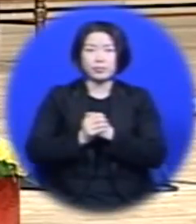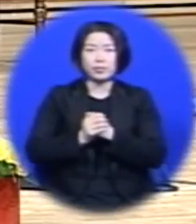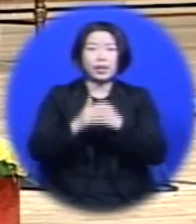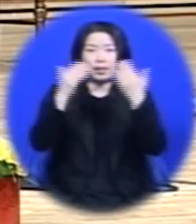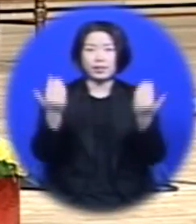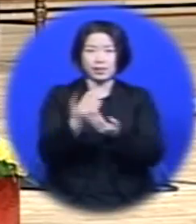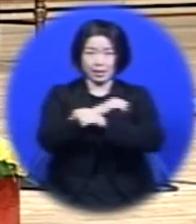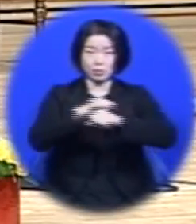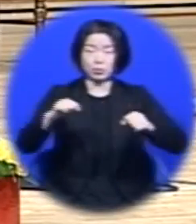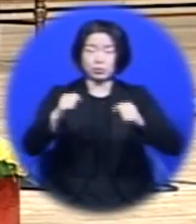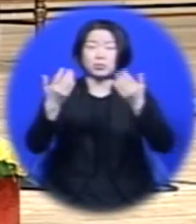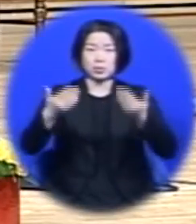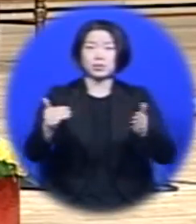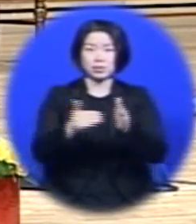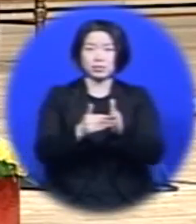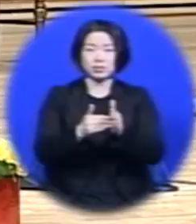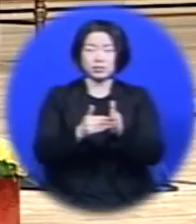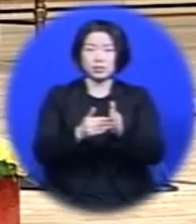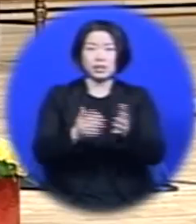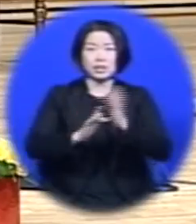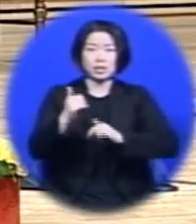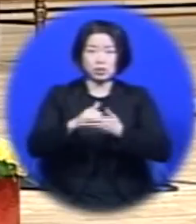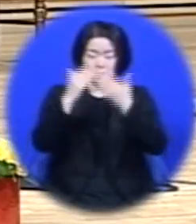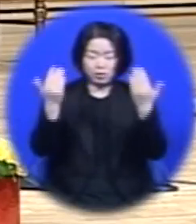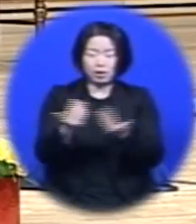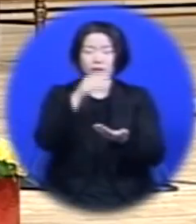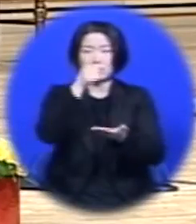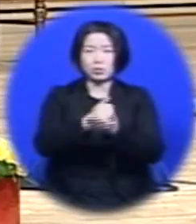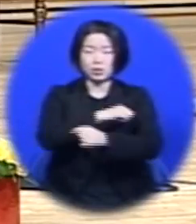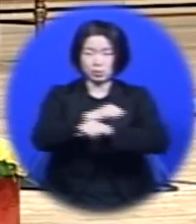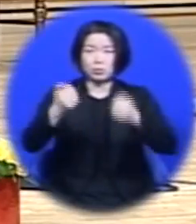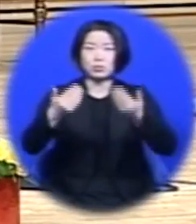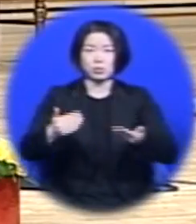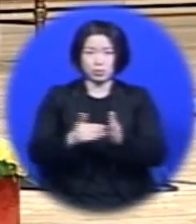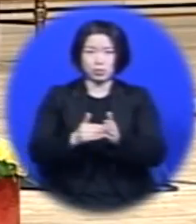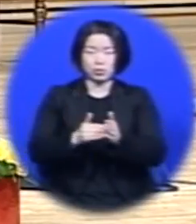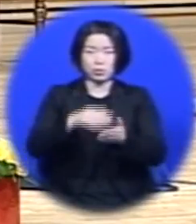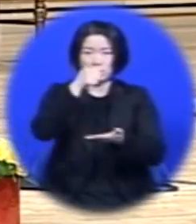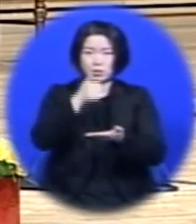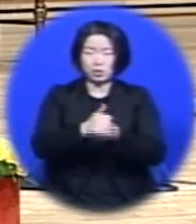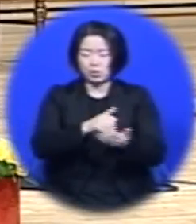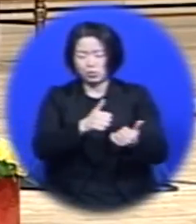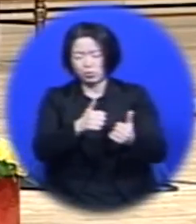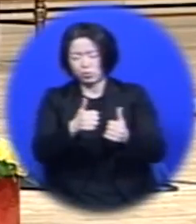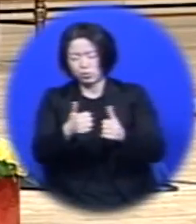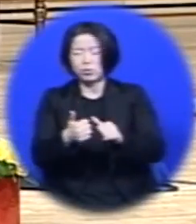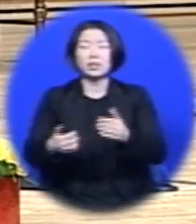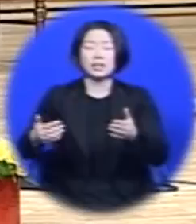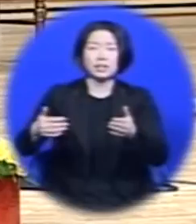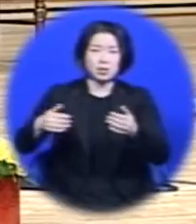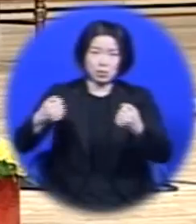다 용수 받았습니까 예수님께서 우리 죄를 다 용서 하셨습니까 죄와 초기까지 싸울 이유는 없는 거죠 또